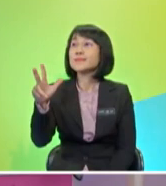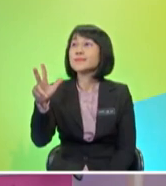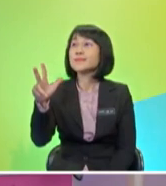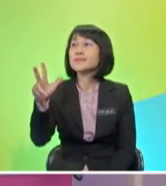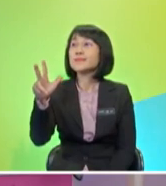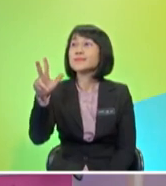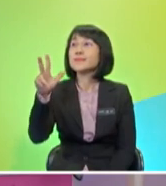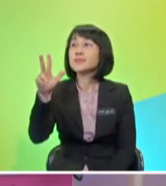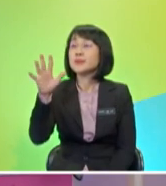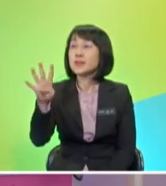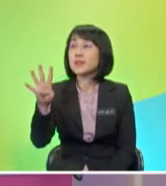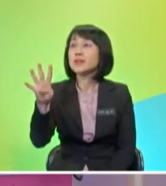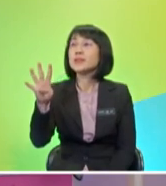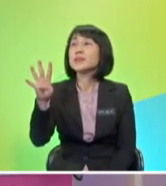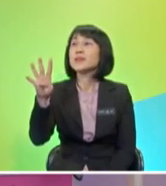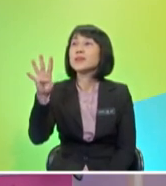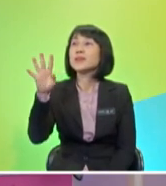Tinggal berapa yang ada kepada kamu?